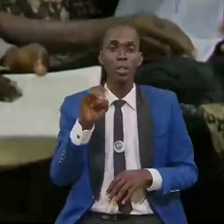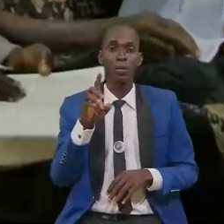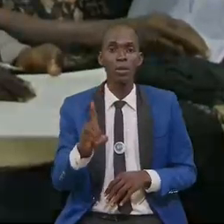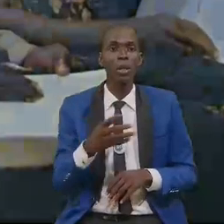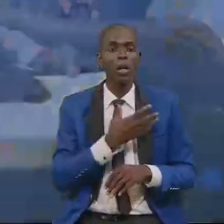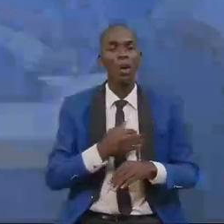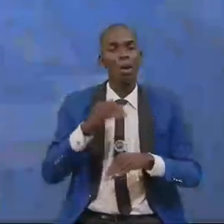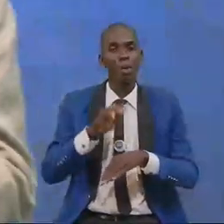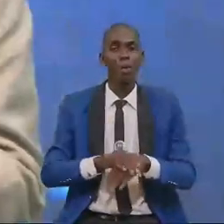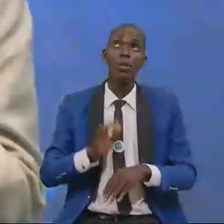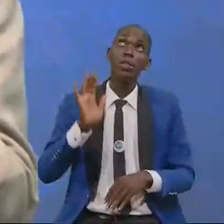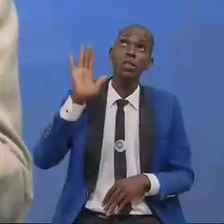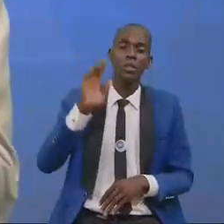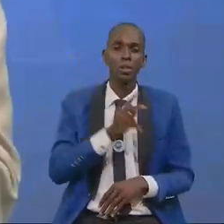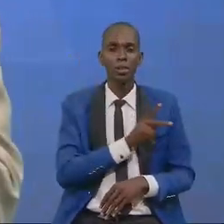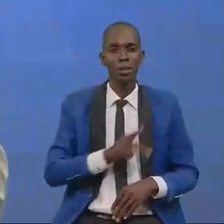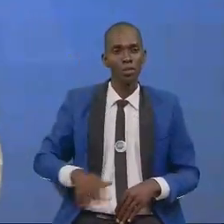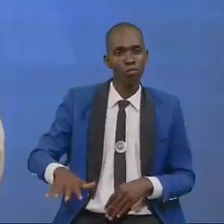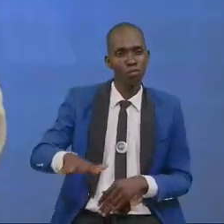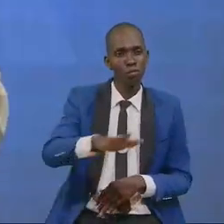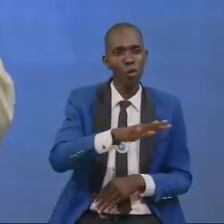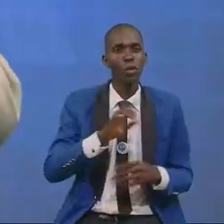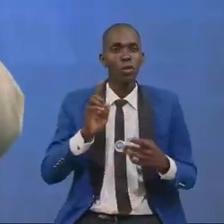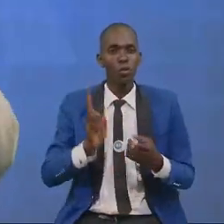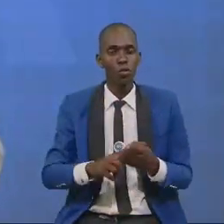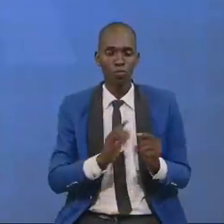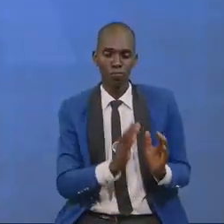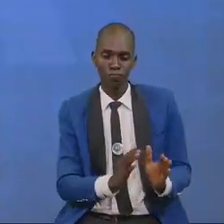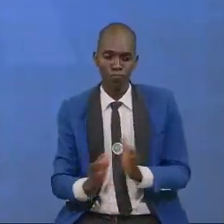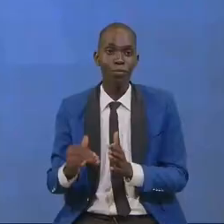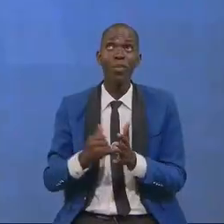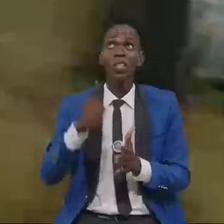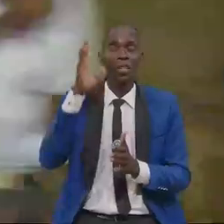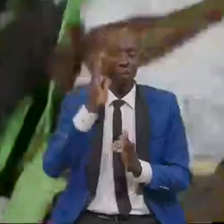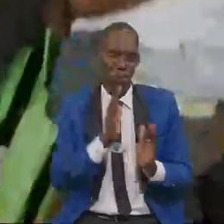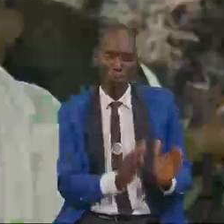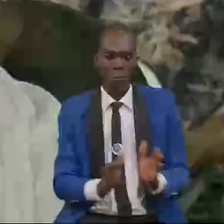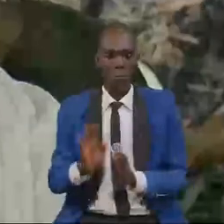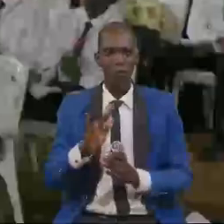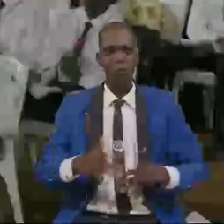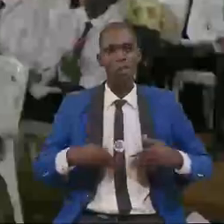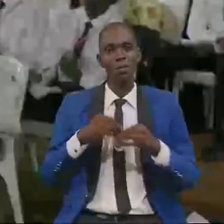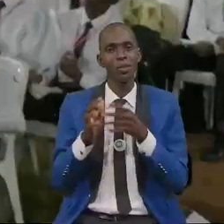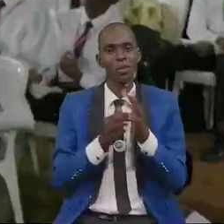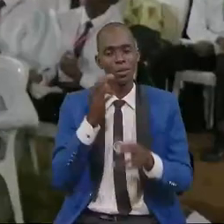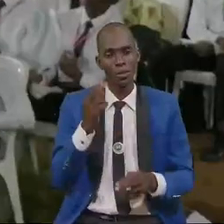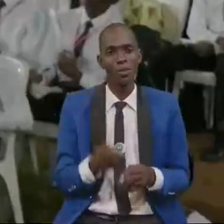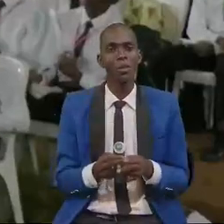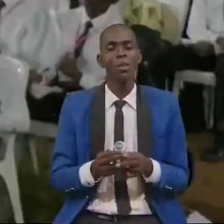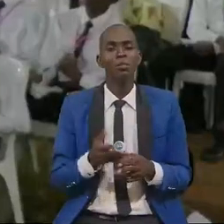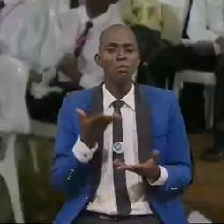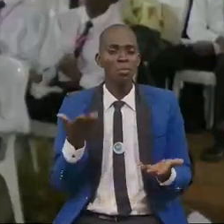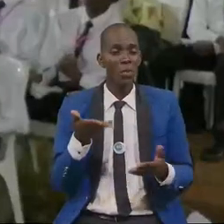la fermière et le soutenir il va mettre de l'or dans ta vie c'est ta vie est